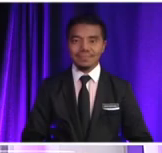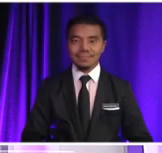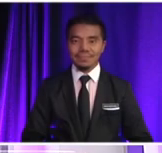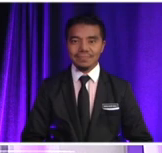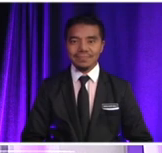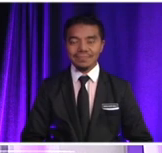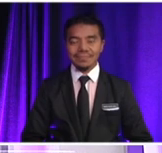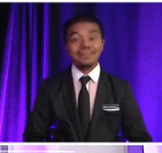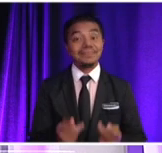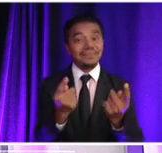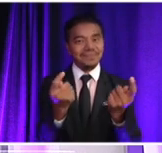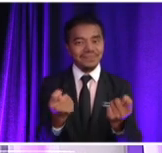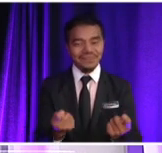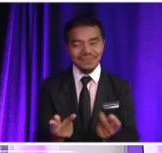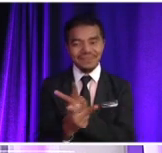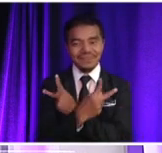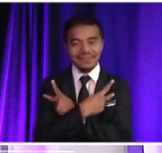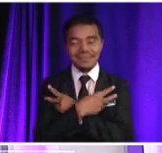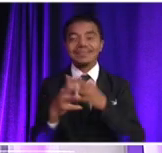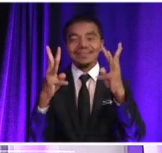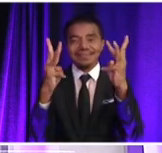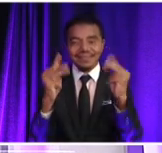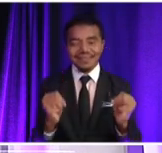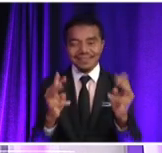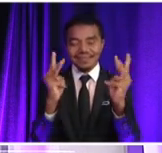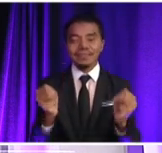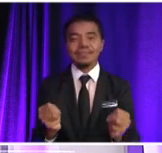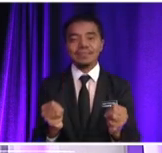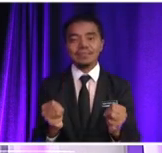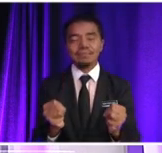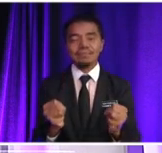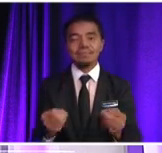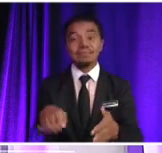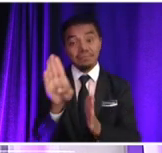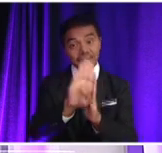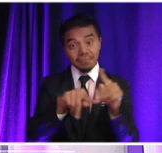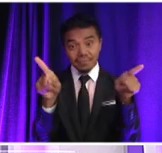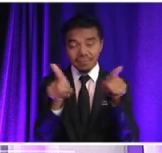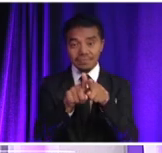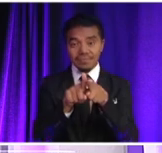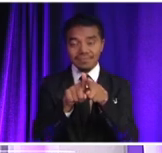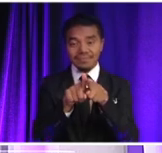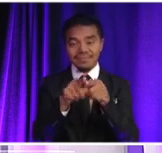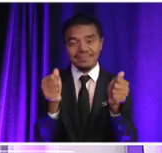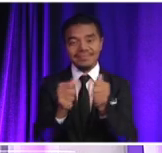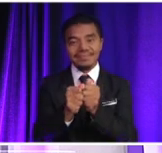Terima kasih murid-murid masih menonton sukses SPM 2022 bersama saya ini